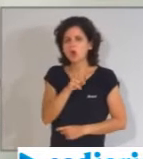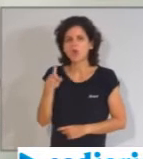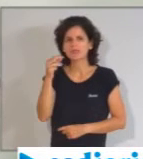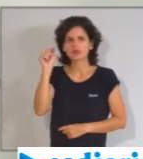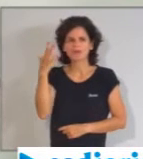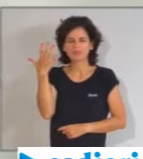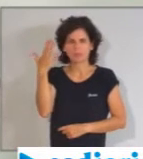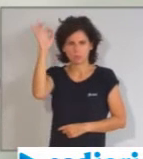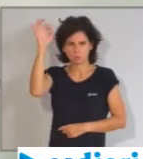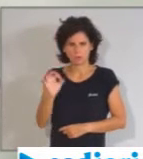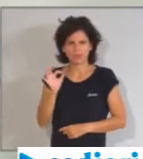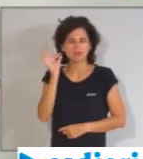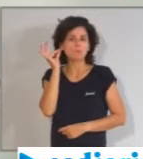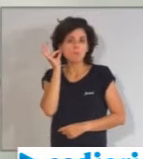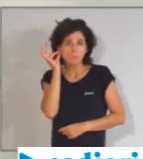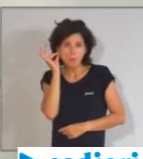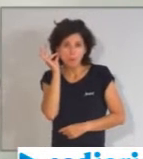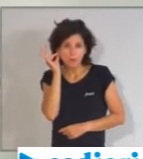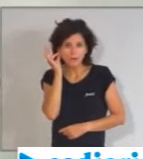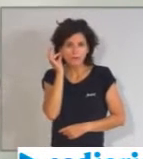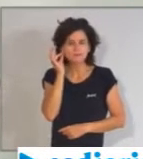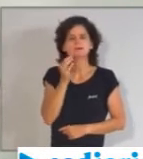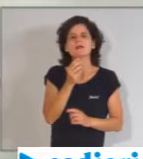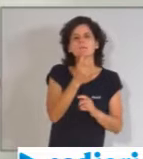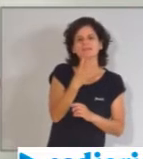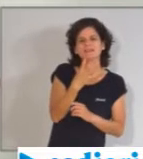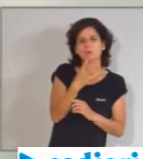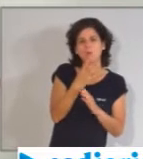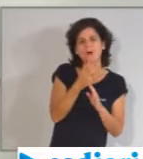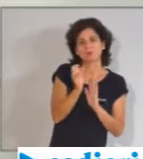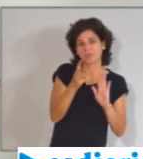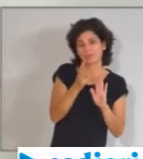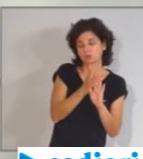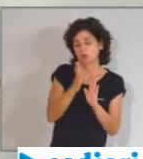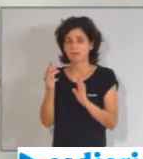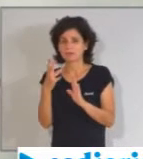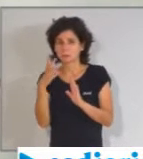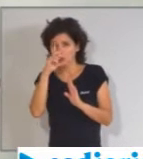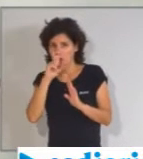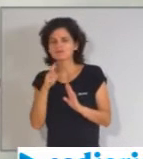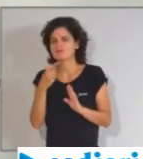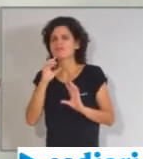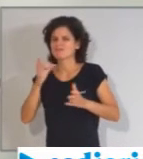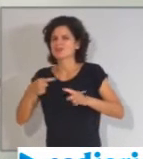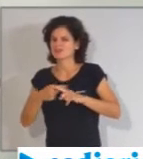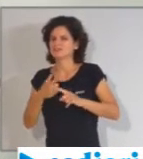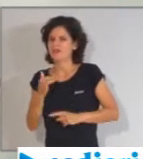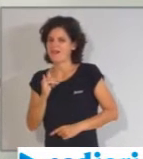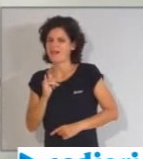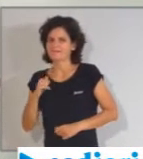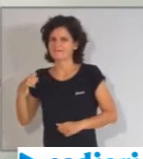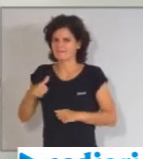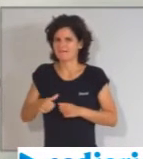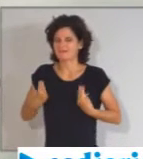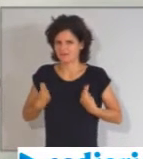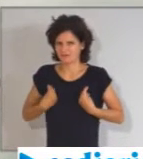l'11,5% de les dones de 18 a 24 anys afirmen haver patit violència sexual fora de l'àmbit de la parella. El 60,5% de les